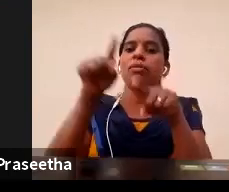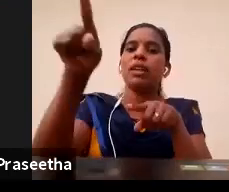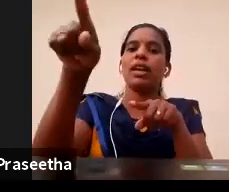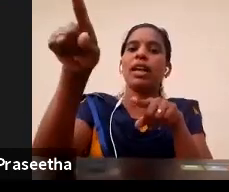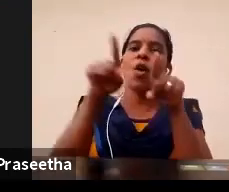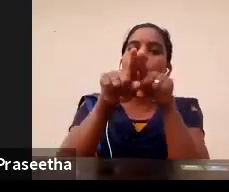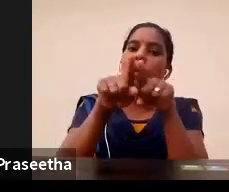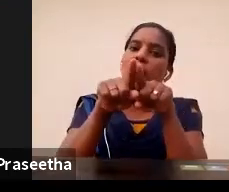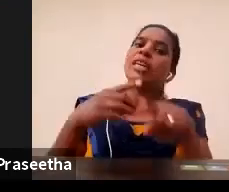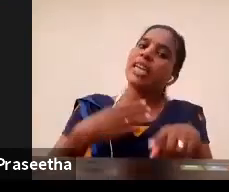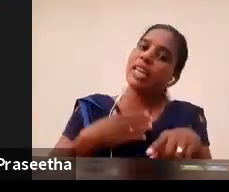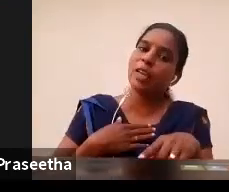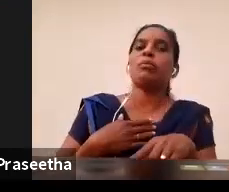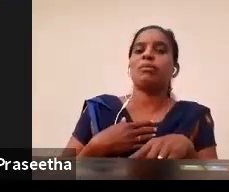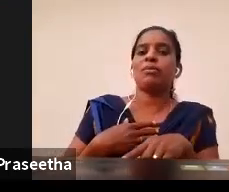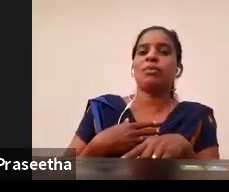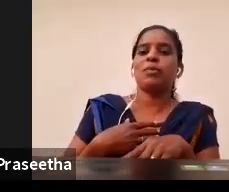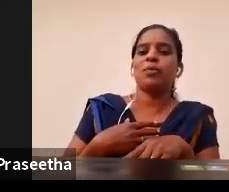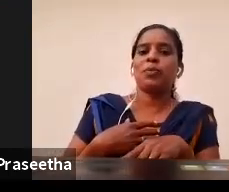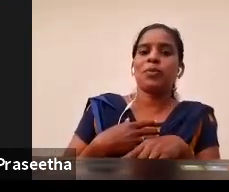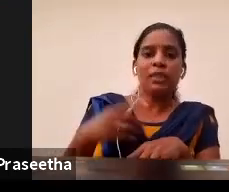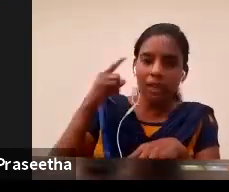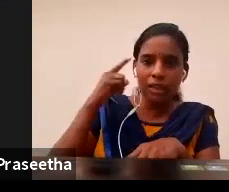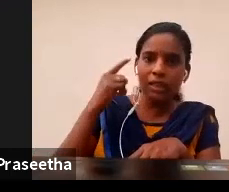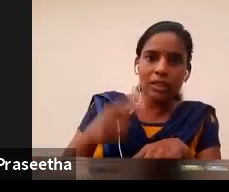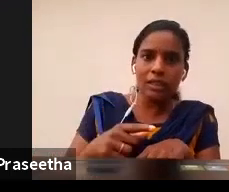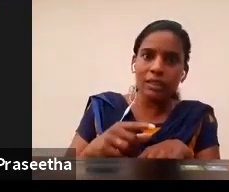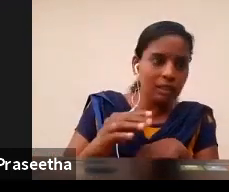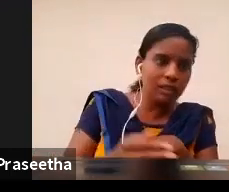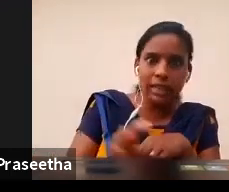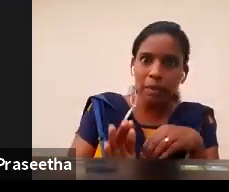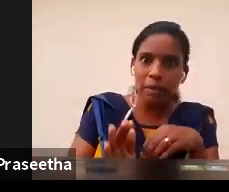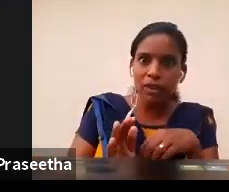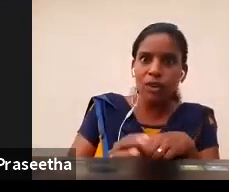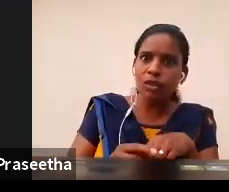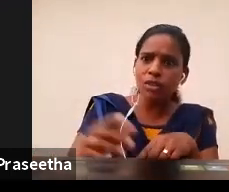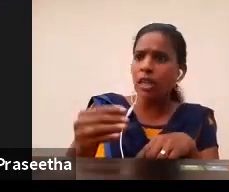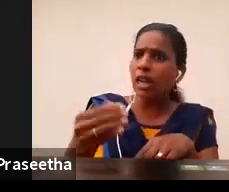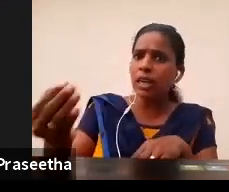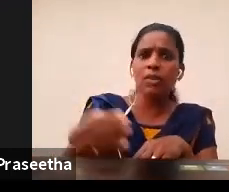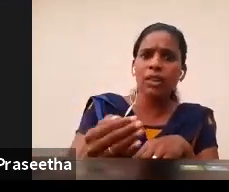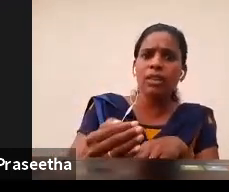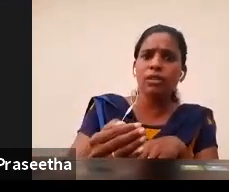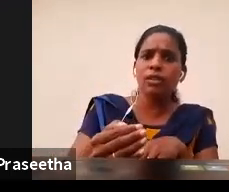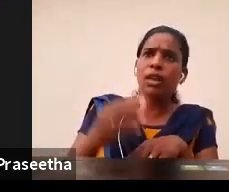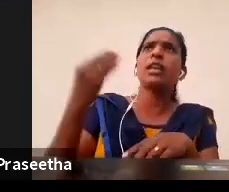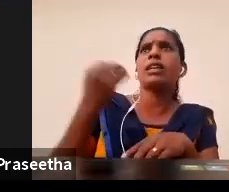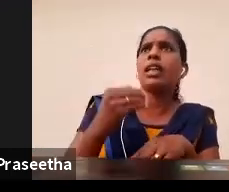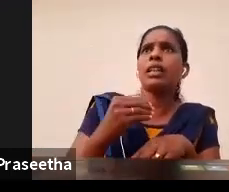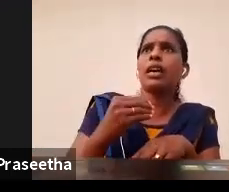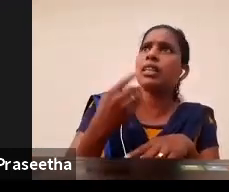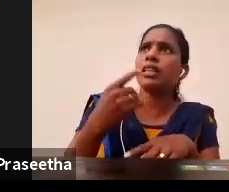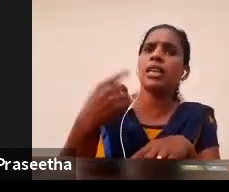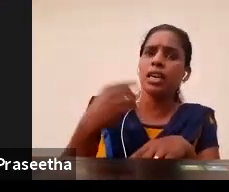ഒപ്പം നിങ്ങളുടെ ഒപ്പമാണ് എനിക്കും നിങ്ങൾക്ക് ഇരിക്കാൻ പറ്റുന്നുണ്ടോ എന്ന് ചോദിച്ചാൽ അല്ലെങ്കിൽ അവിടെ നിൽക്കുന്നുണ്ടോ അല്ലെങ്കിൽ